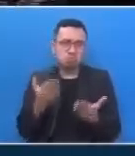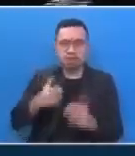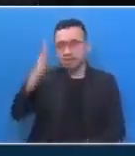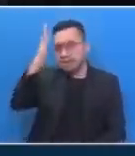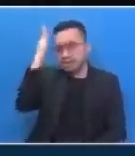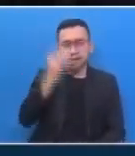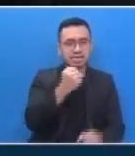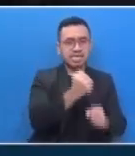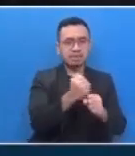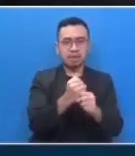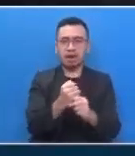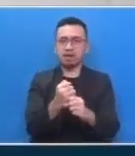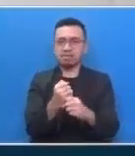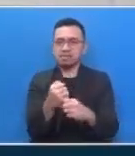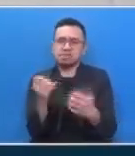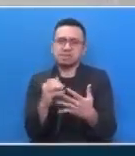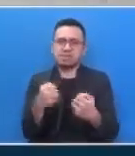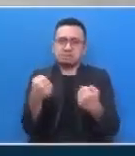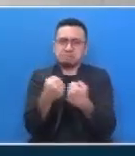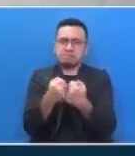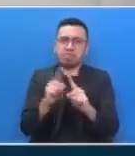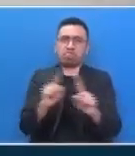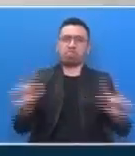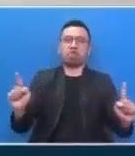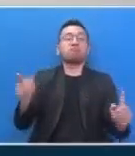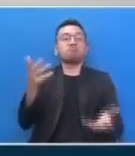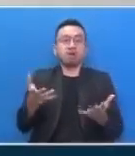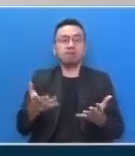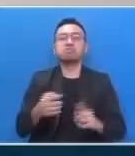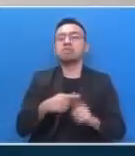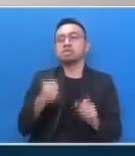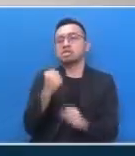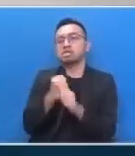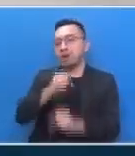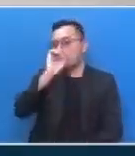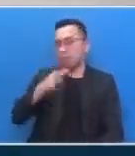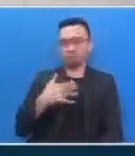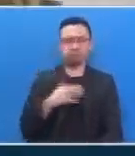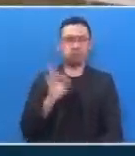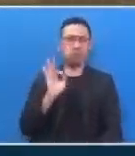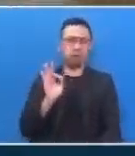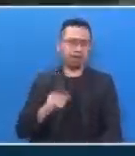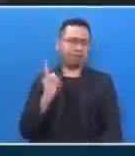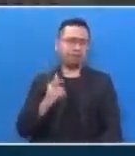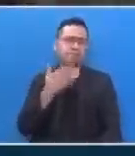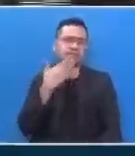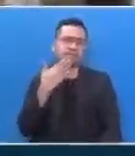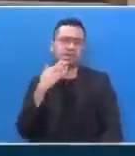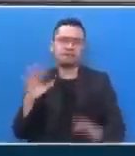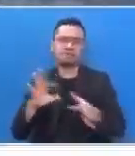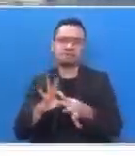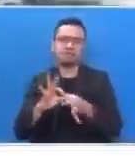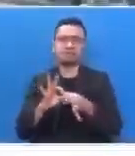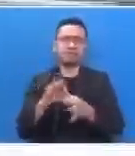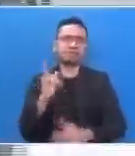Gibran pun memastikan hubungannya dengan seniornya di PDIP itu baik-baik saja tim liputan Kompas